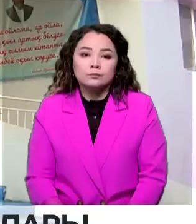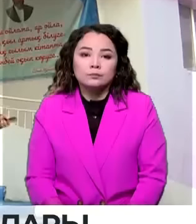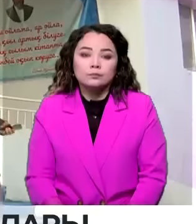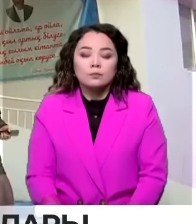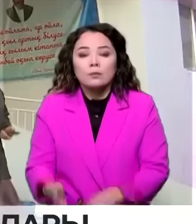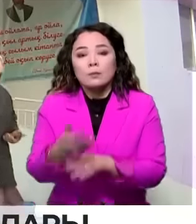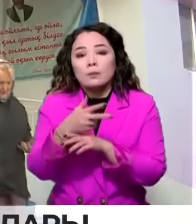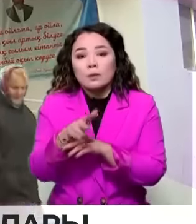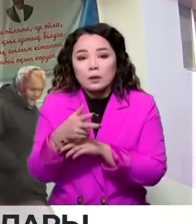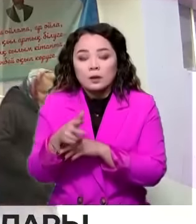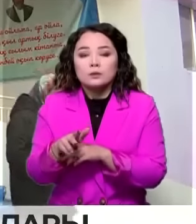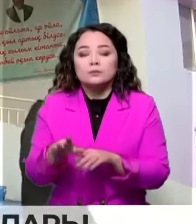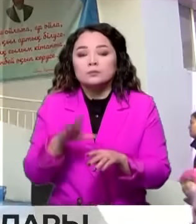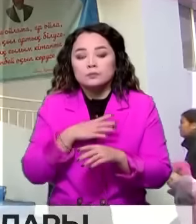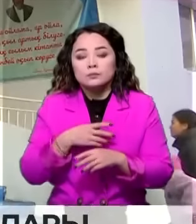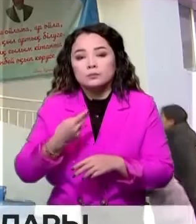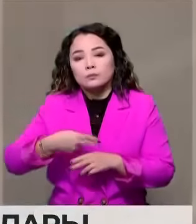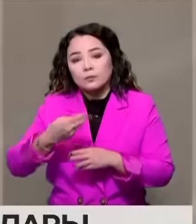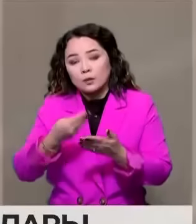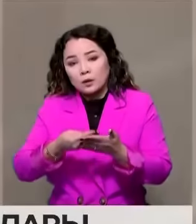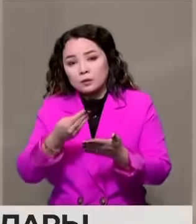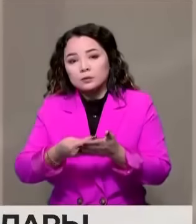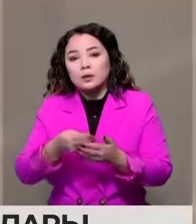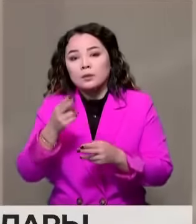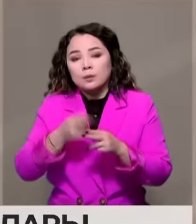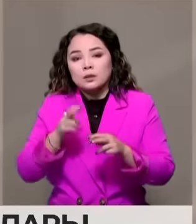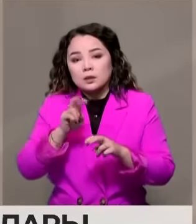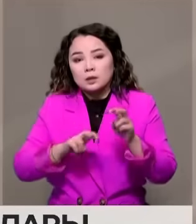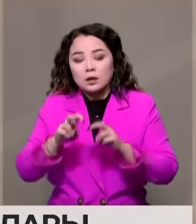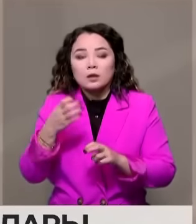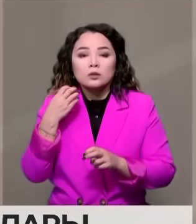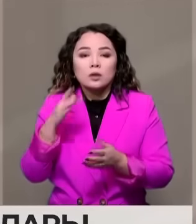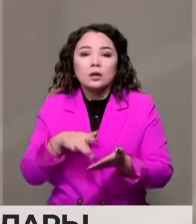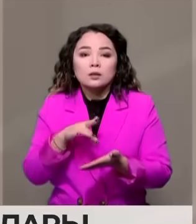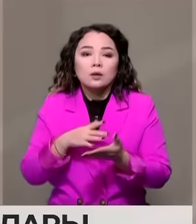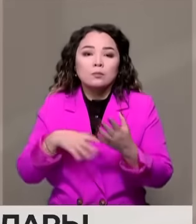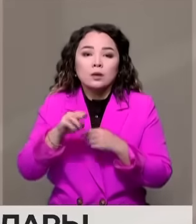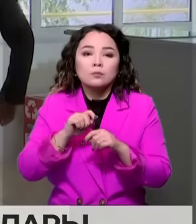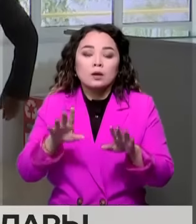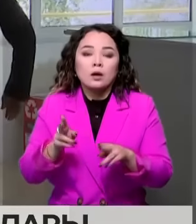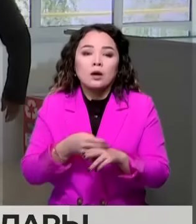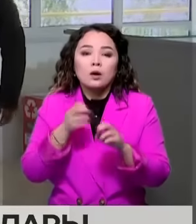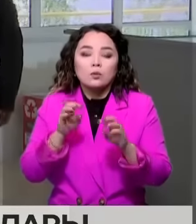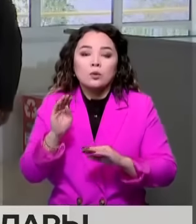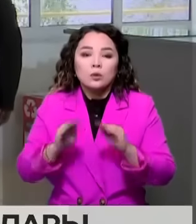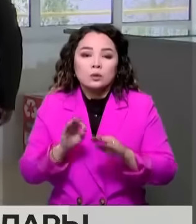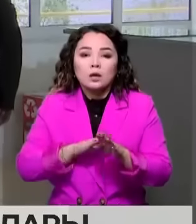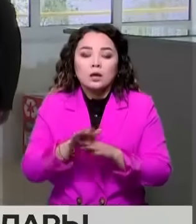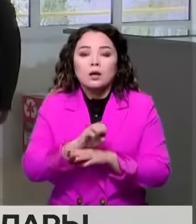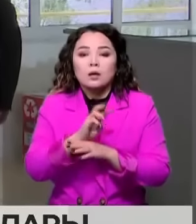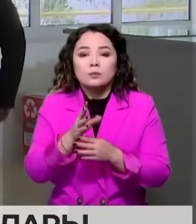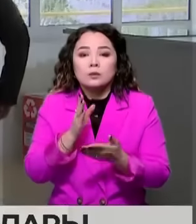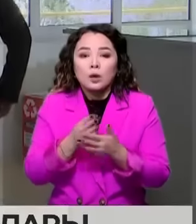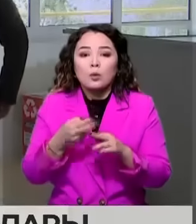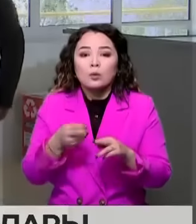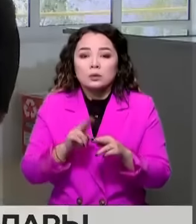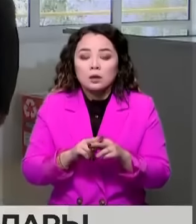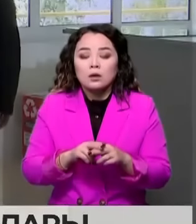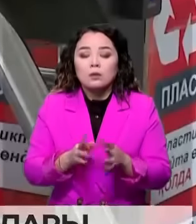Бейне бақылау, турникет, металл іздегіш, күзет. Қызылорда қаласындағы барлық мектеп толық қауіпсіздік құрылғыларымен қамтылған.